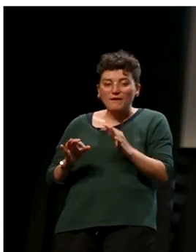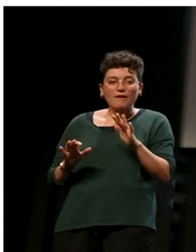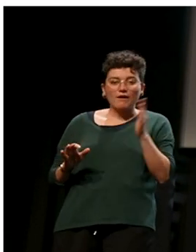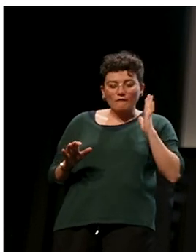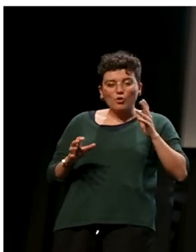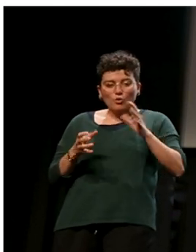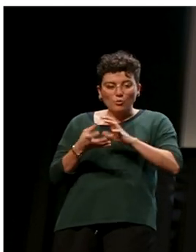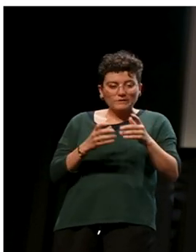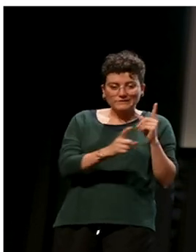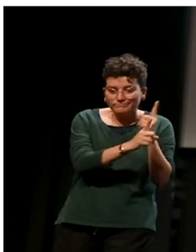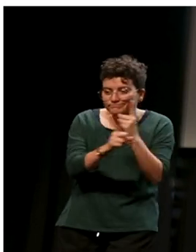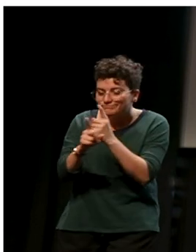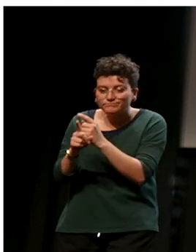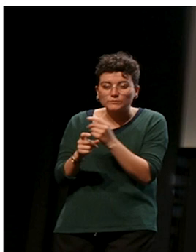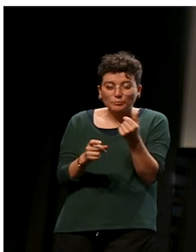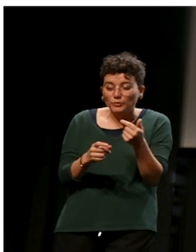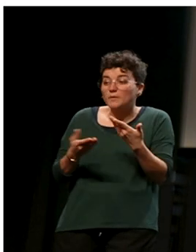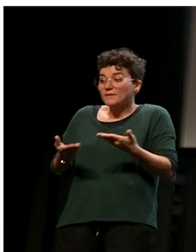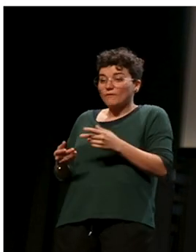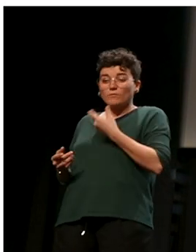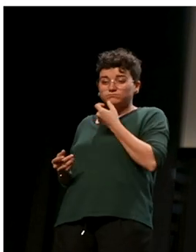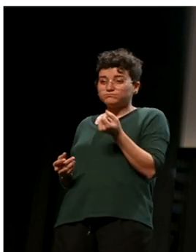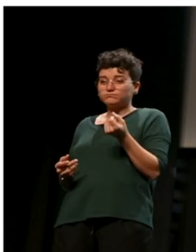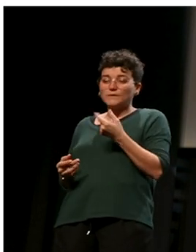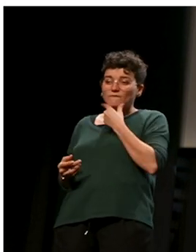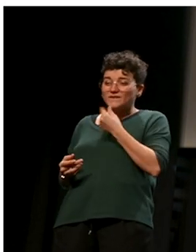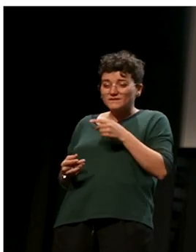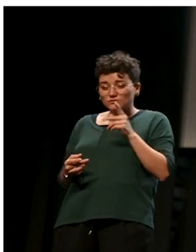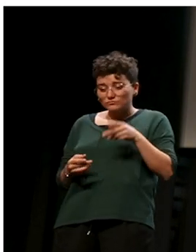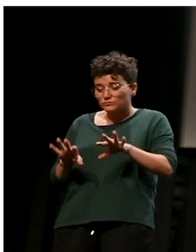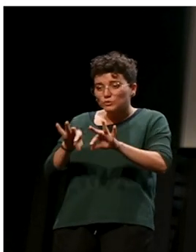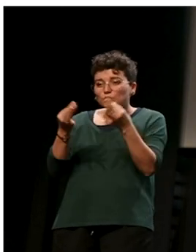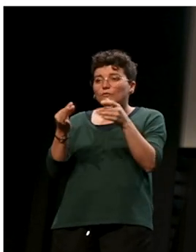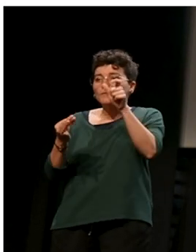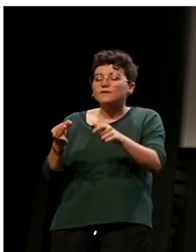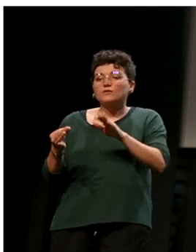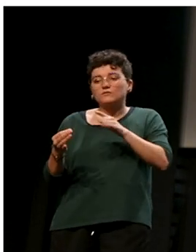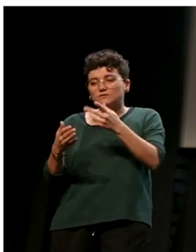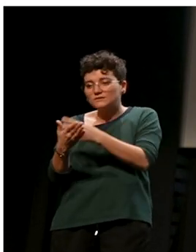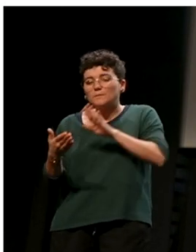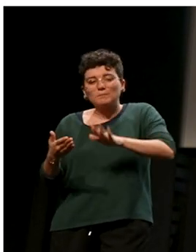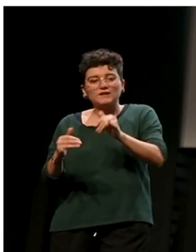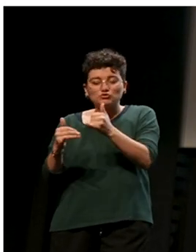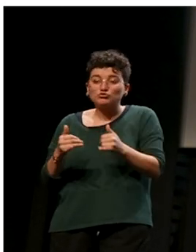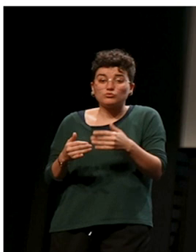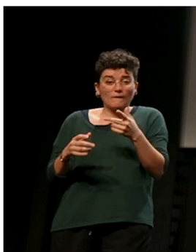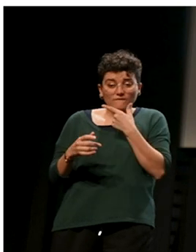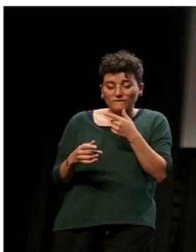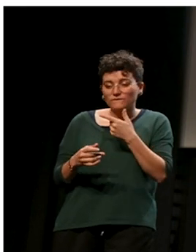choses-là. Aujourd'hui, c'est très facile de trouver un illustrateur, très facile de trouver une usine, très facile de trouver un distributeur, etc., etc., parce qu'il y en a plein.